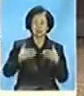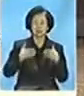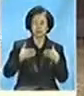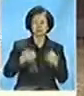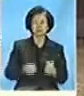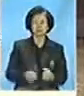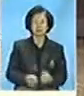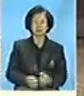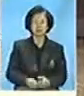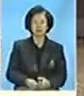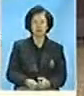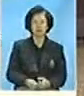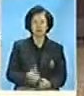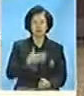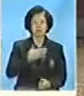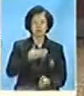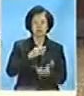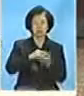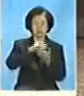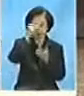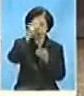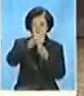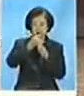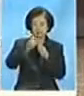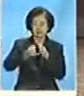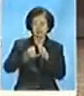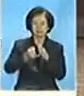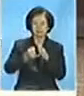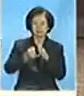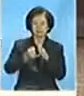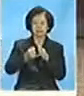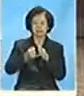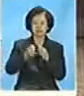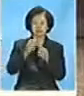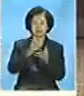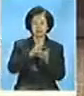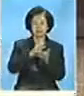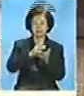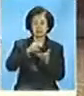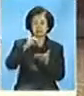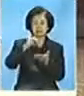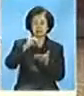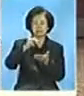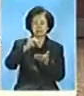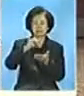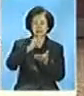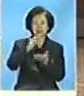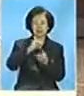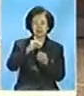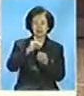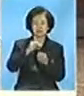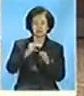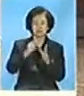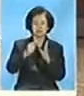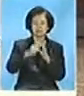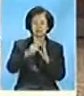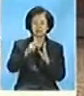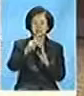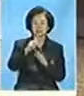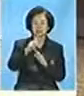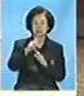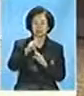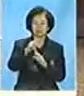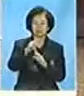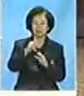ผมสำเร็จการศึกษาท่านมัธยมที่โรงเรียนเตรียมอุดมศึกษารุ่นเ